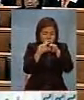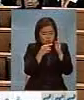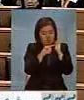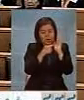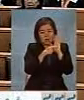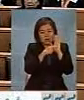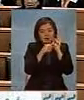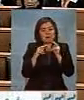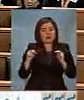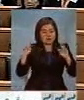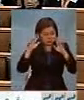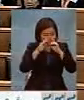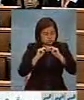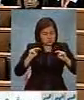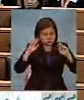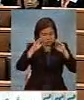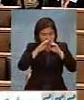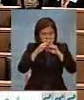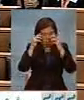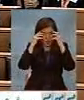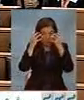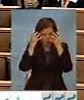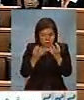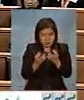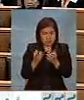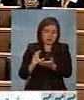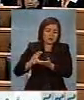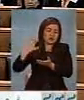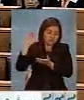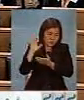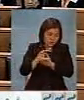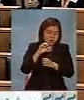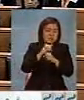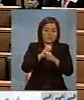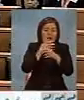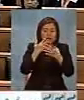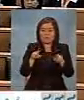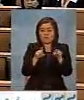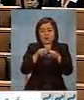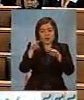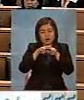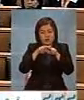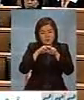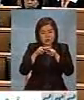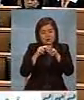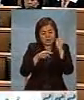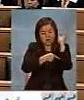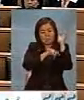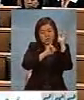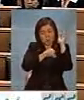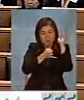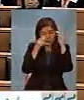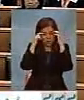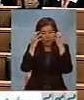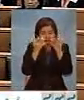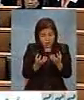บ 28,23 ล้านโครงการรถไฟทางคู่สายหัวหินประจวบคีรีขันธ์ง